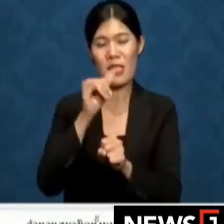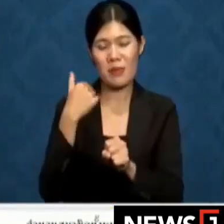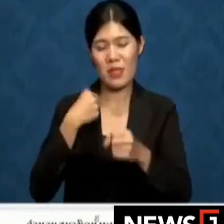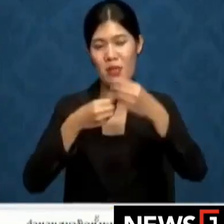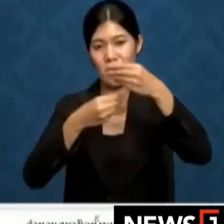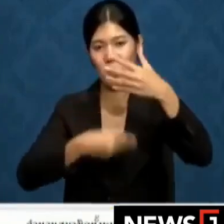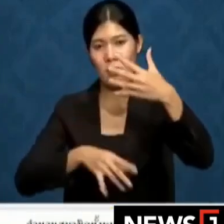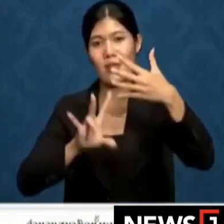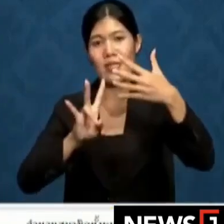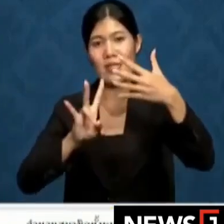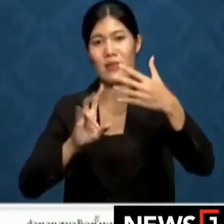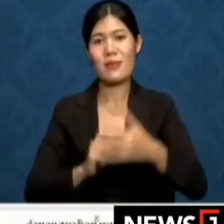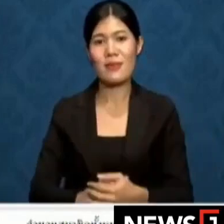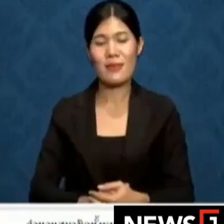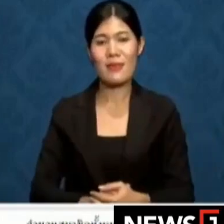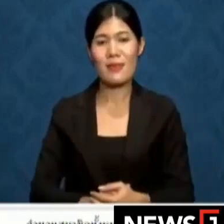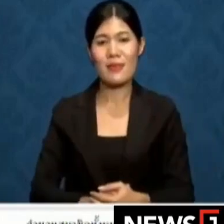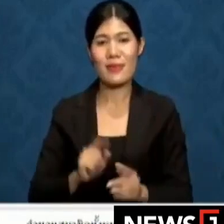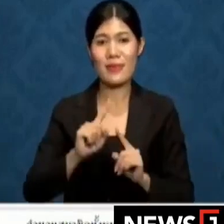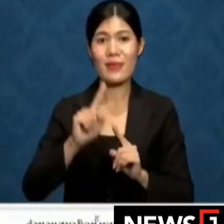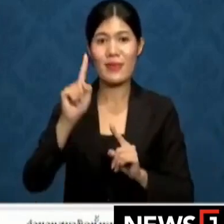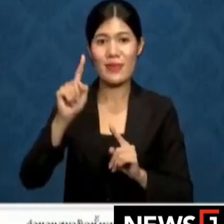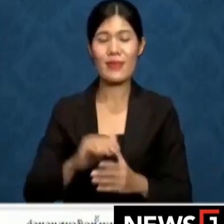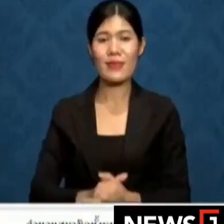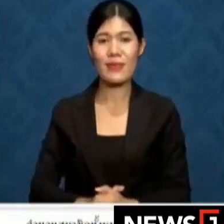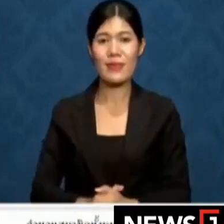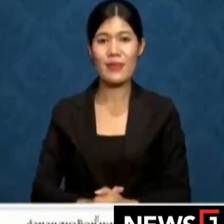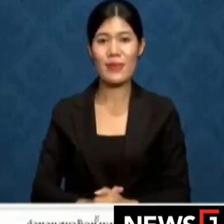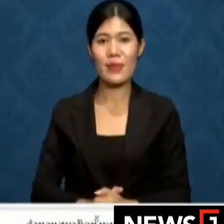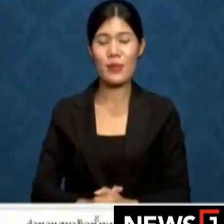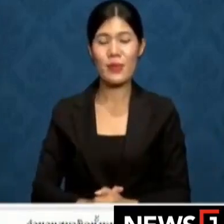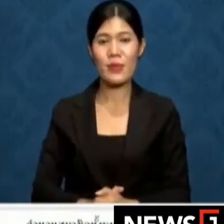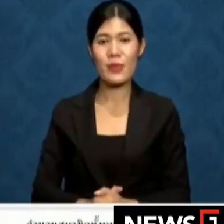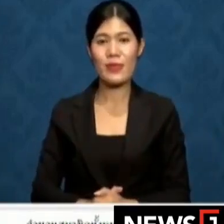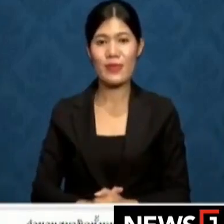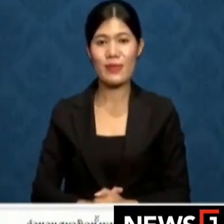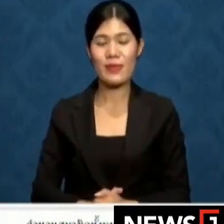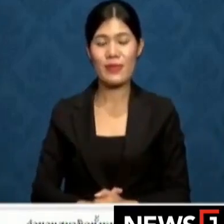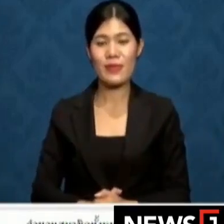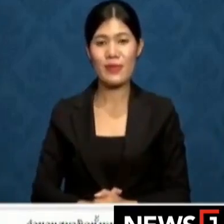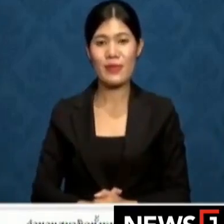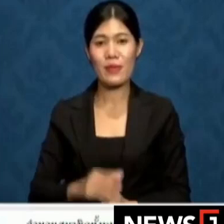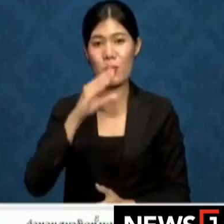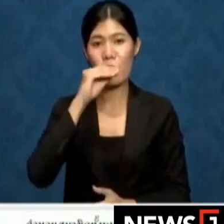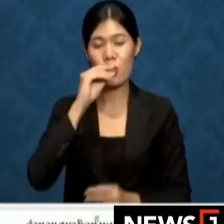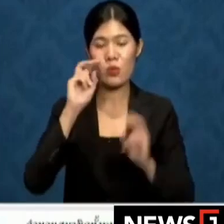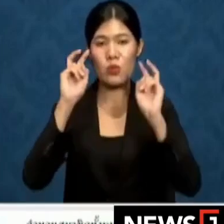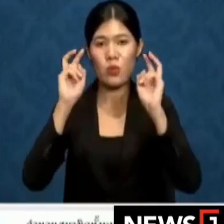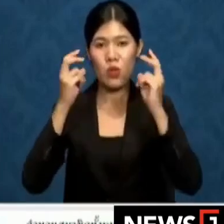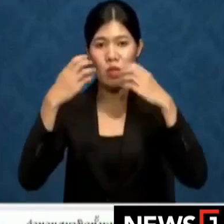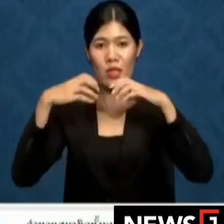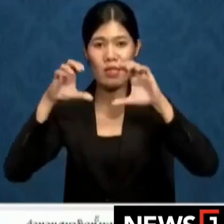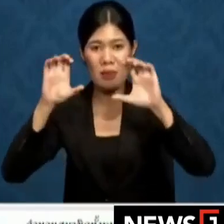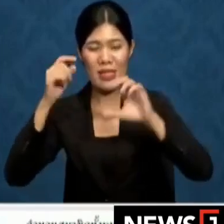Digital walletในช่วงนั้นมีความคิดเห็นที่หลากหลายบางก็ว่าไม่มีความจำเป็นต้องกระตุ้นเศรษฐกิจหรือว่าใช้เม็ดเงิน